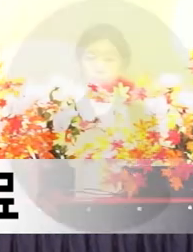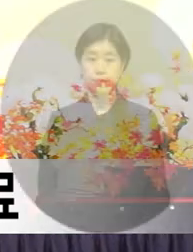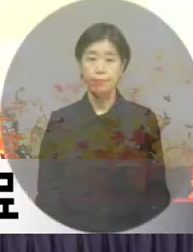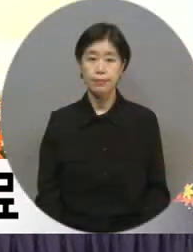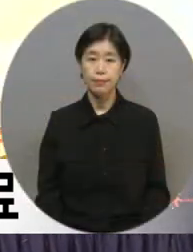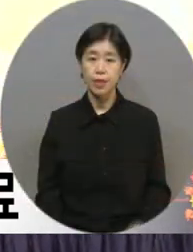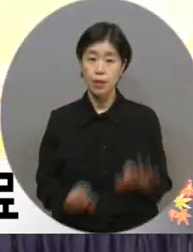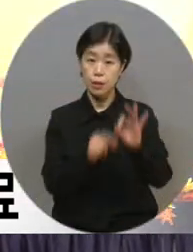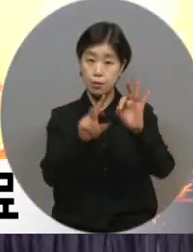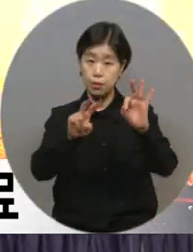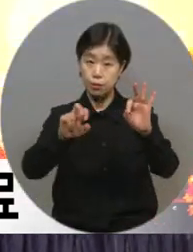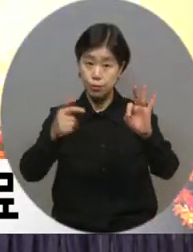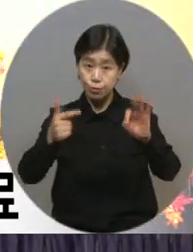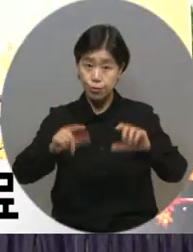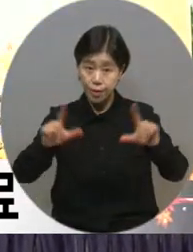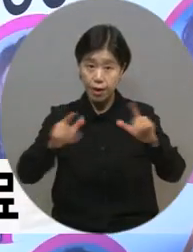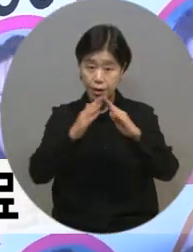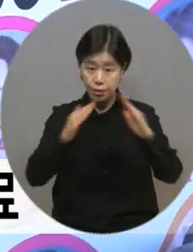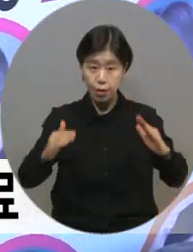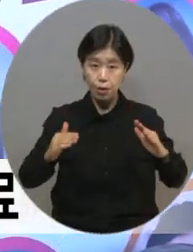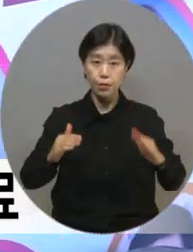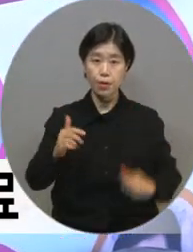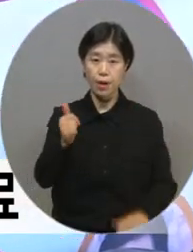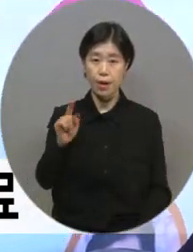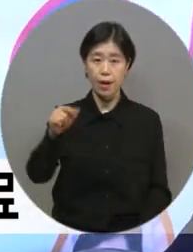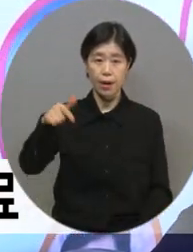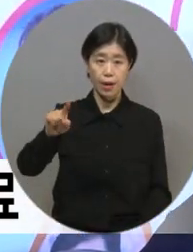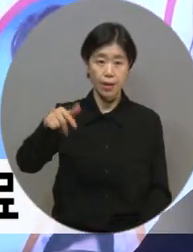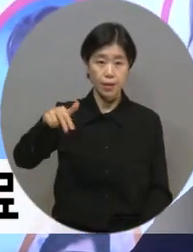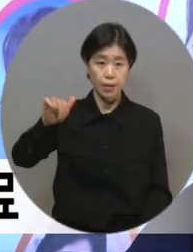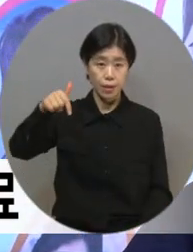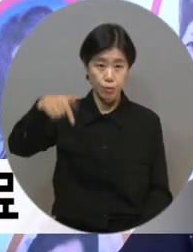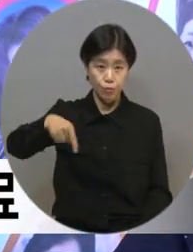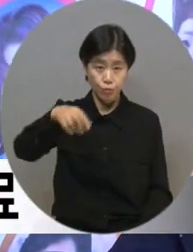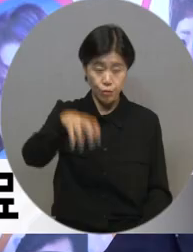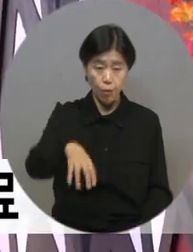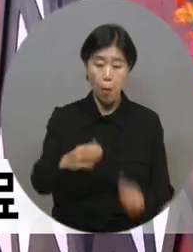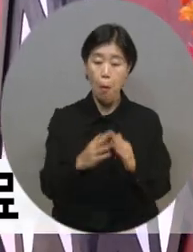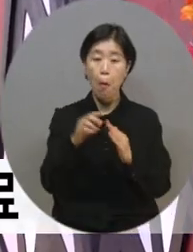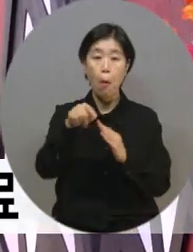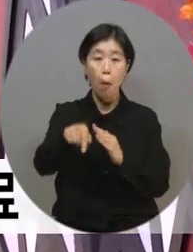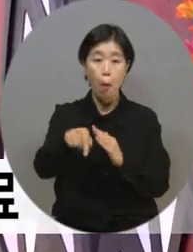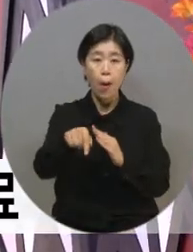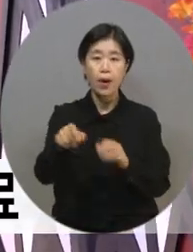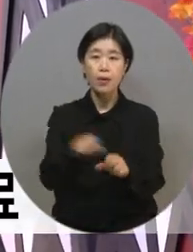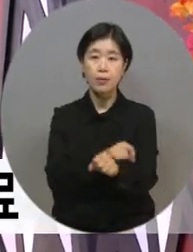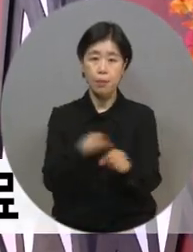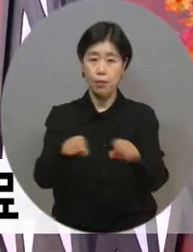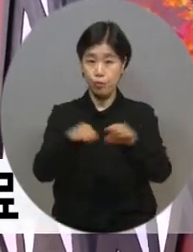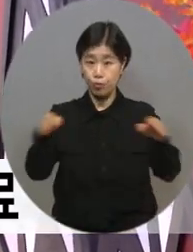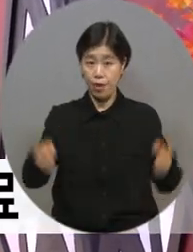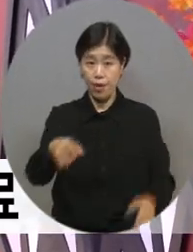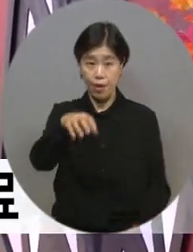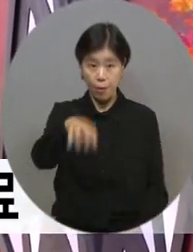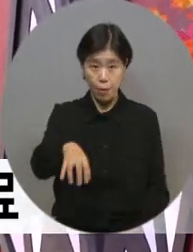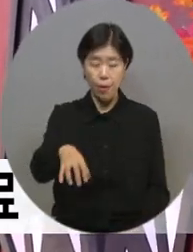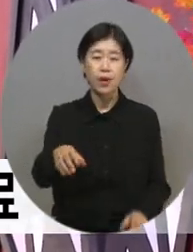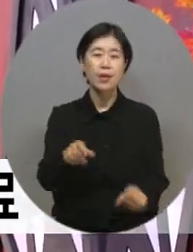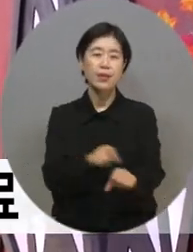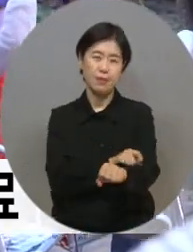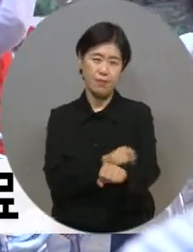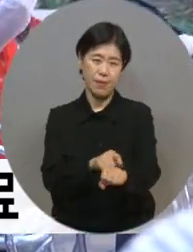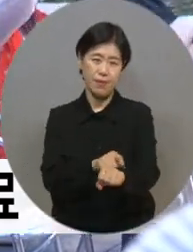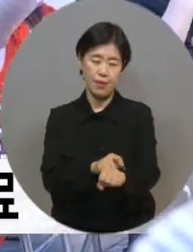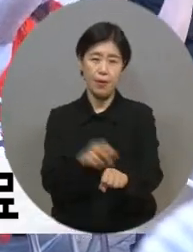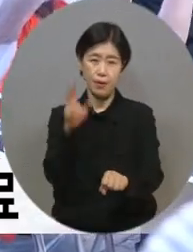지난 10월 26일 전주시 덕진구 하가지구 야외특설무대에서 주민들을 위한 따뜻한 나눔의 장 나눔배려 가을